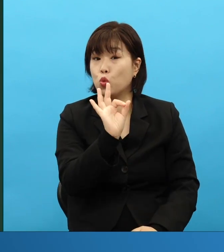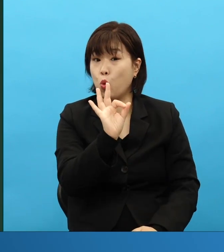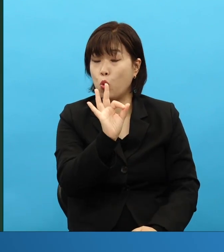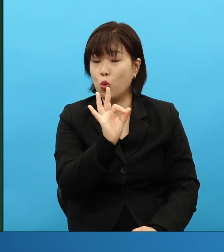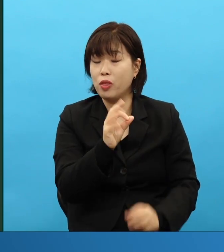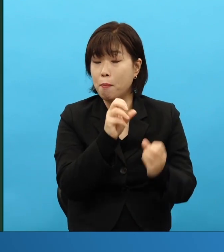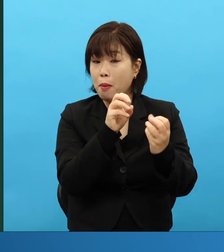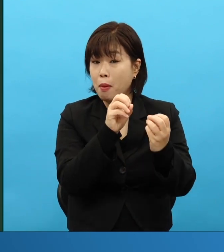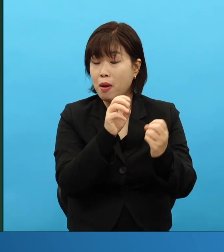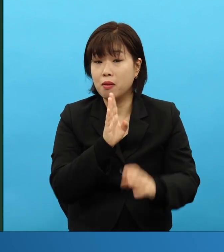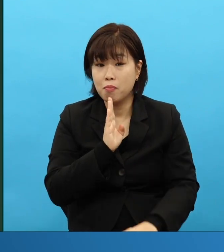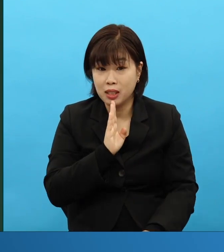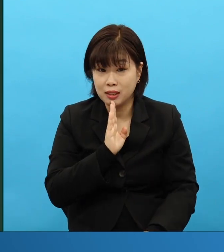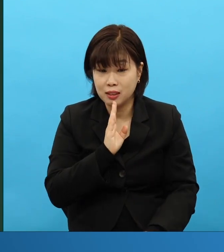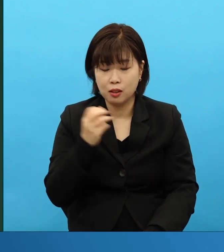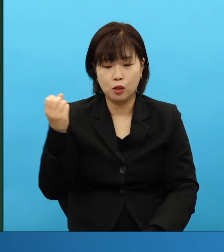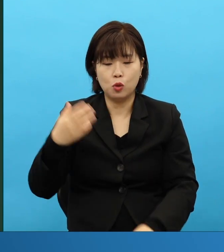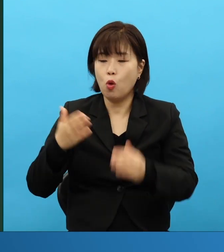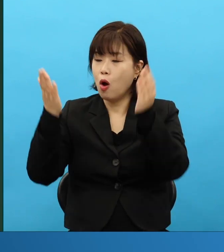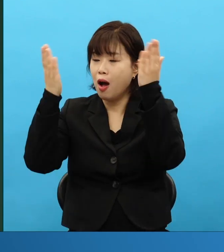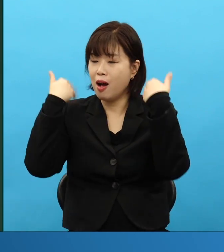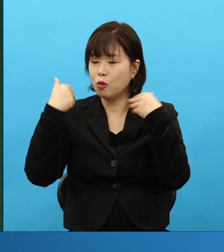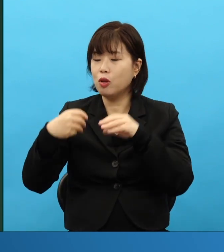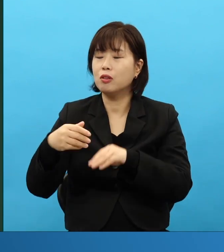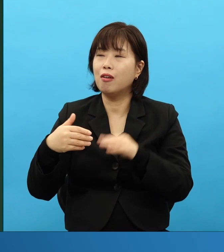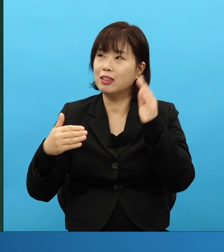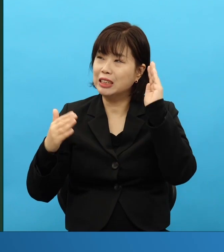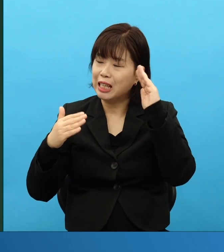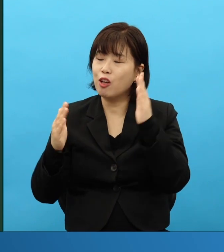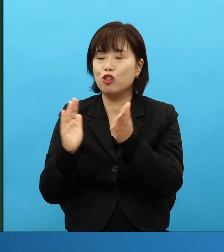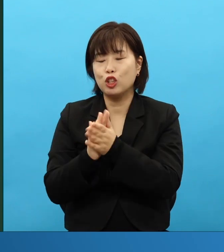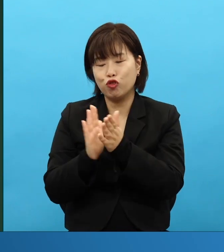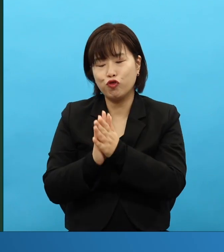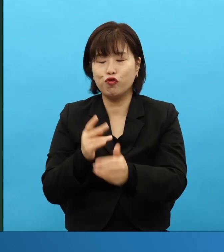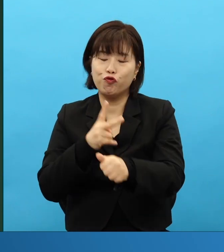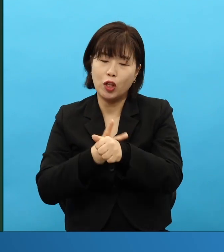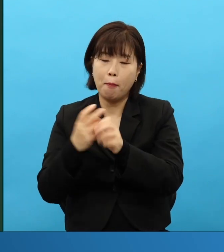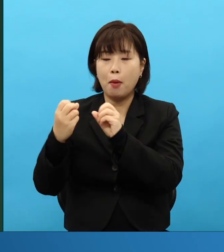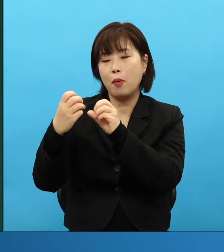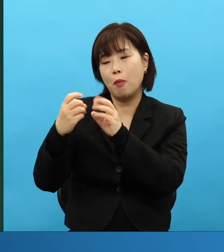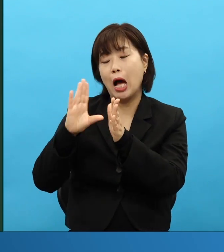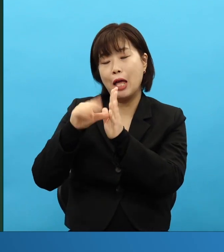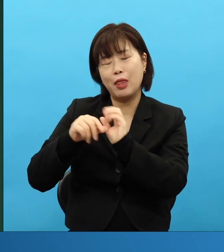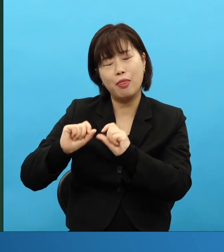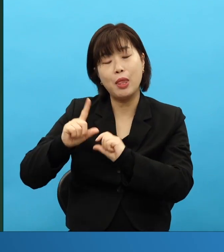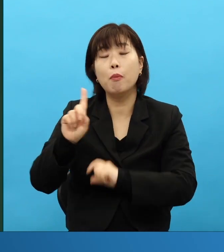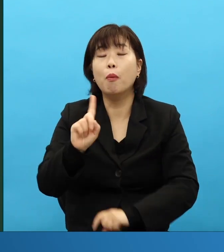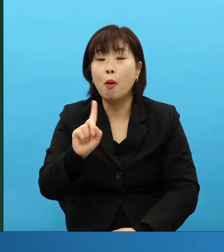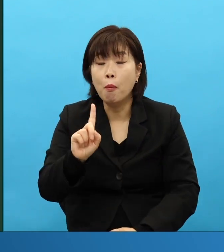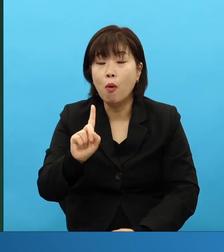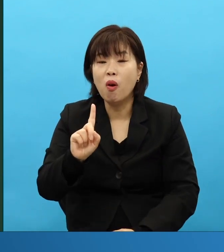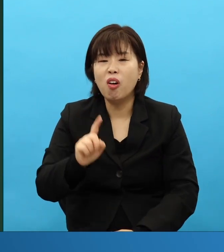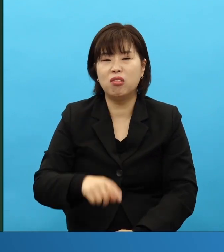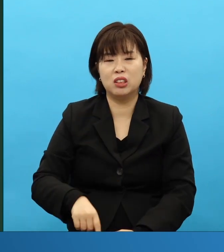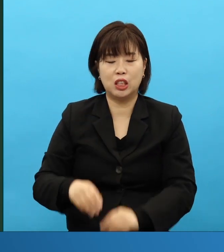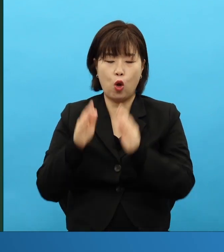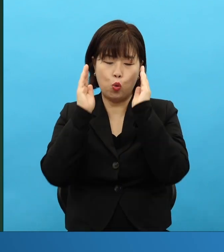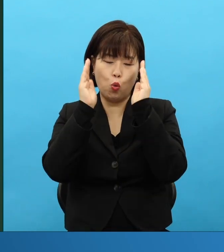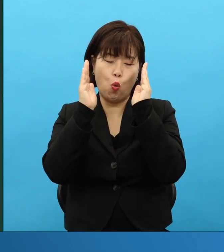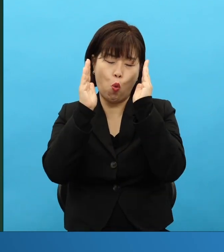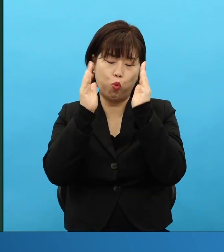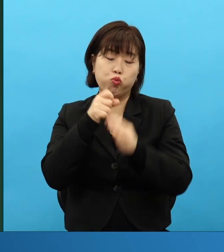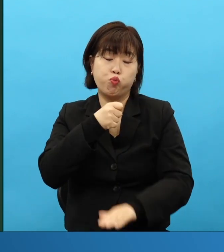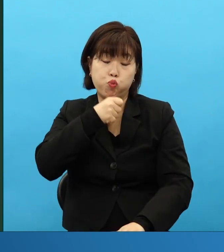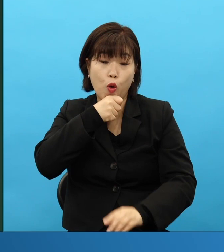grades. 또 교회 가면 제일 많이 듣는 얘기 뭐죠? And what do you hear the most when you go to church? 사람 얘기겠죠. It's about people things. 그게 다 틀렸다는 걸 알아야 돼요.